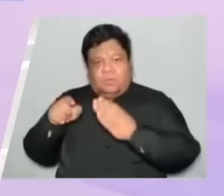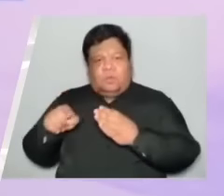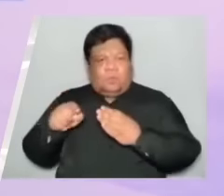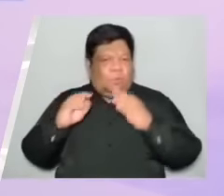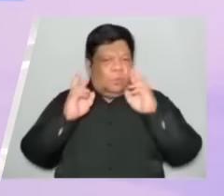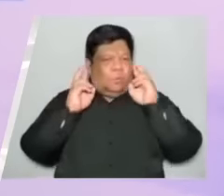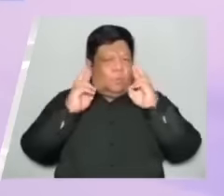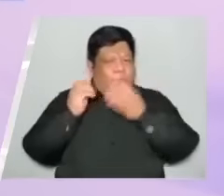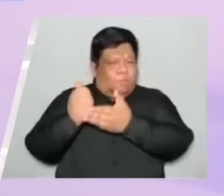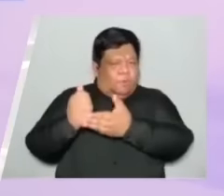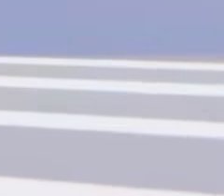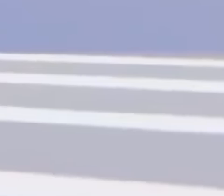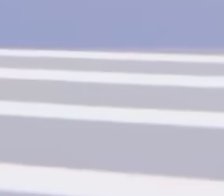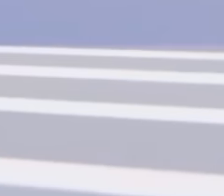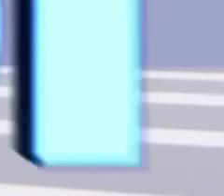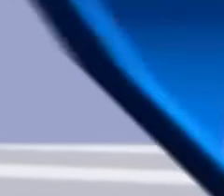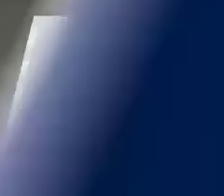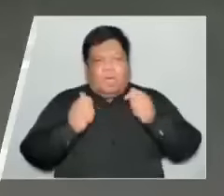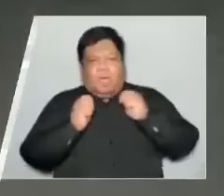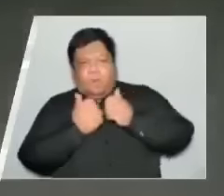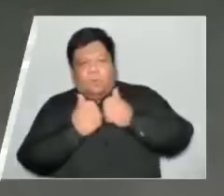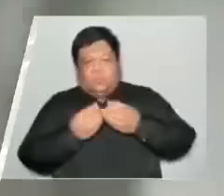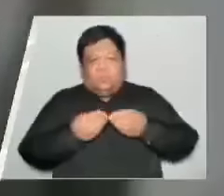Saksi, si Oscar Oida.